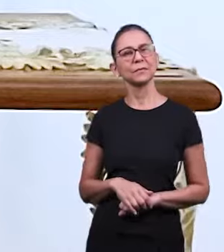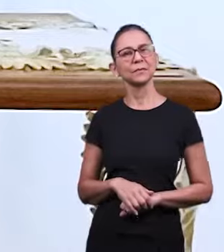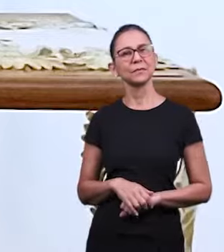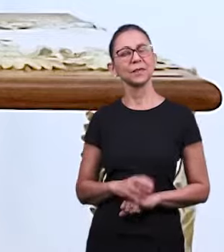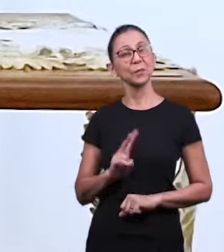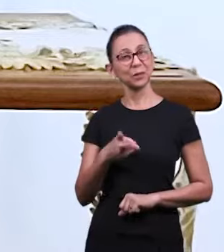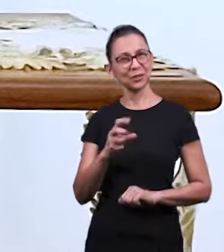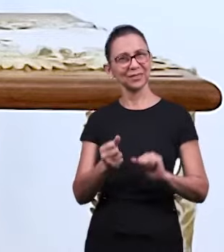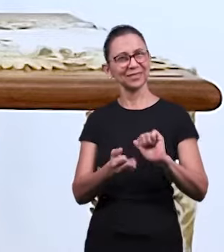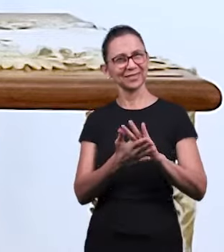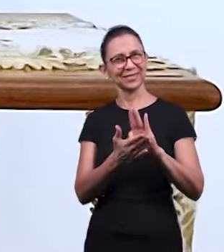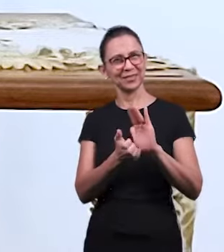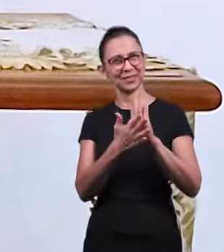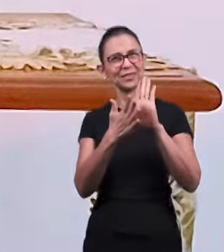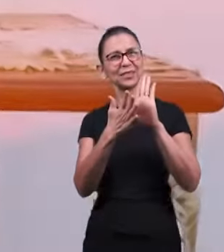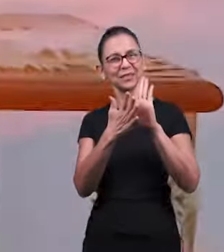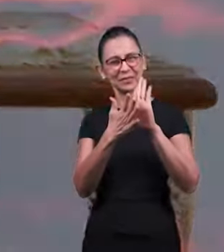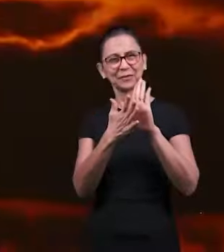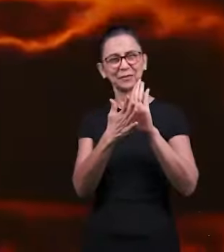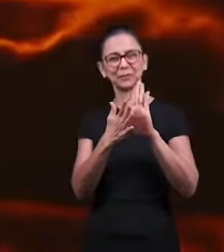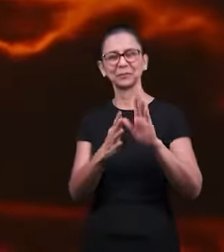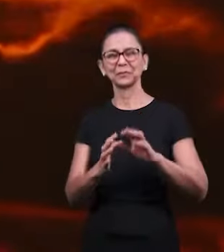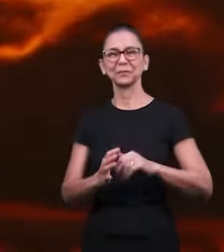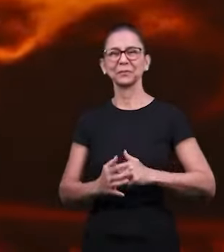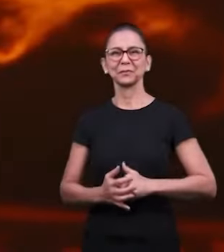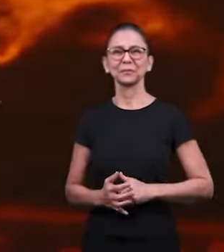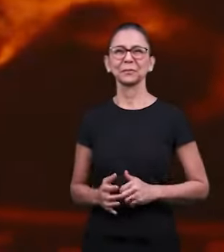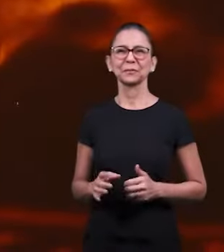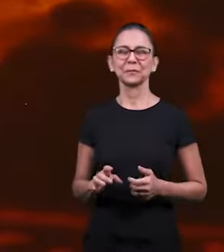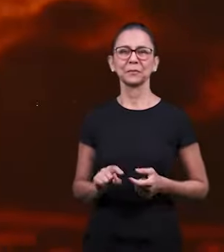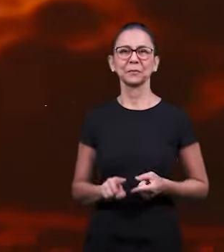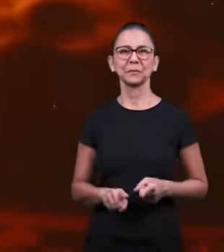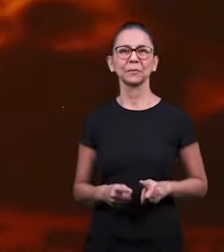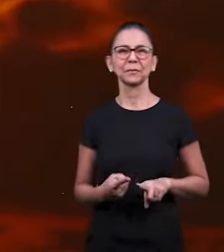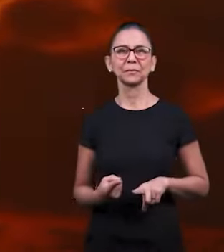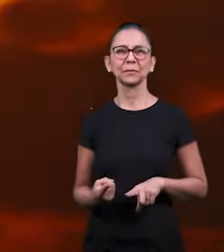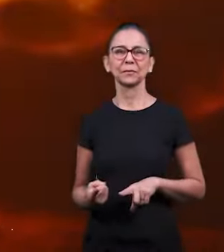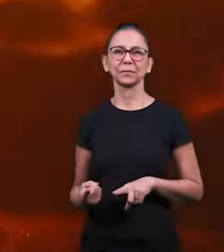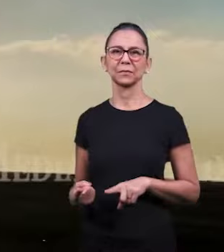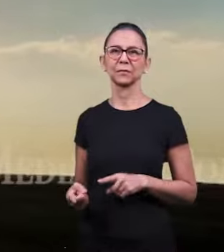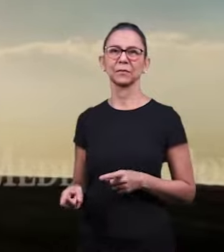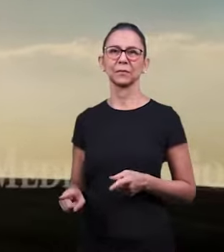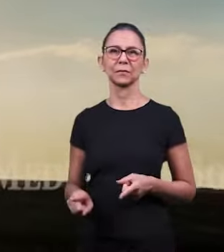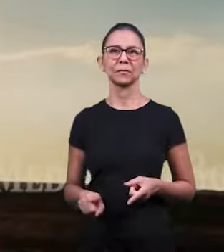один псалом в поклонении Господу Богу нашему.